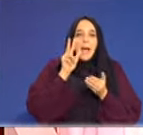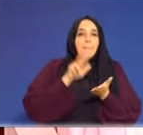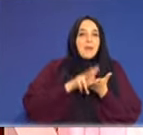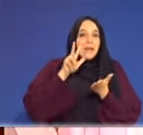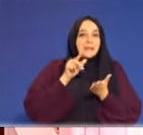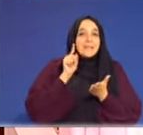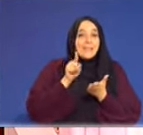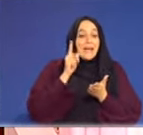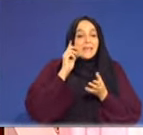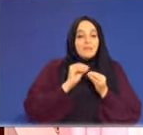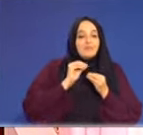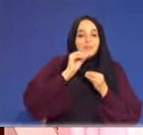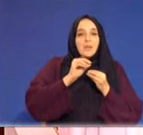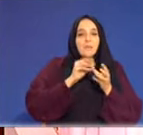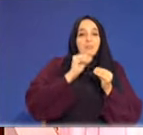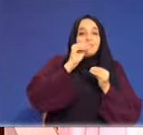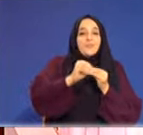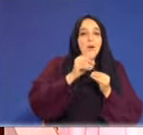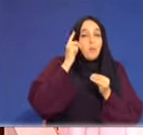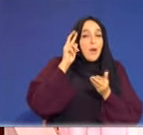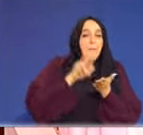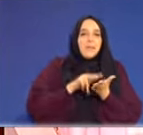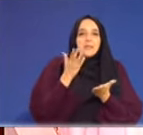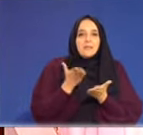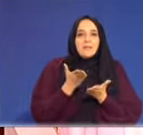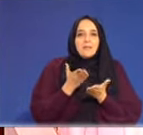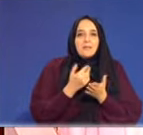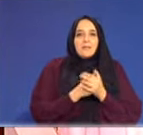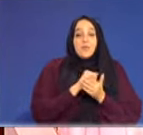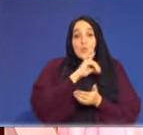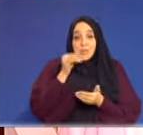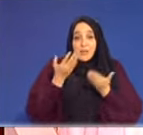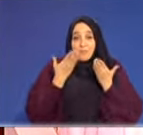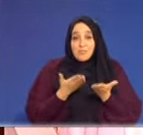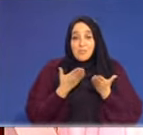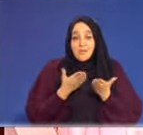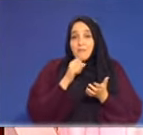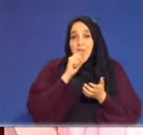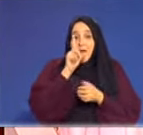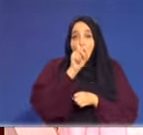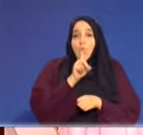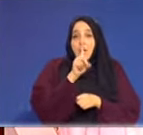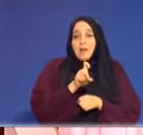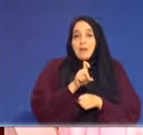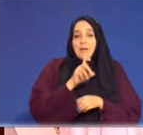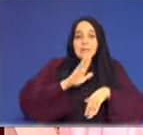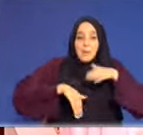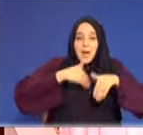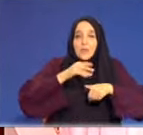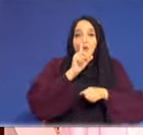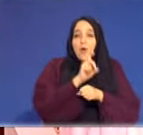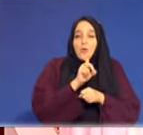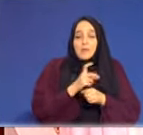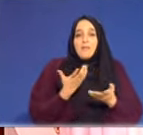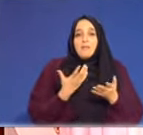التنفيذ هو الذي يؤخر هذا التنفيذ إلى غاية تمام إجراءات